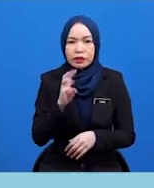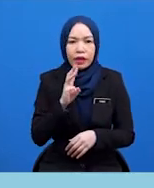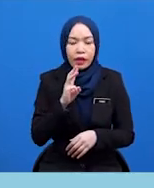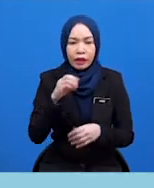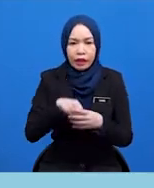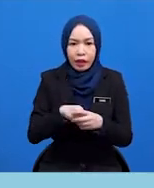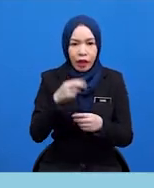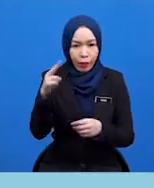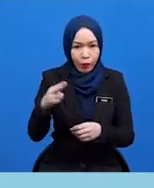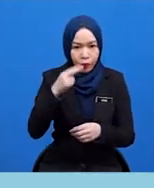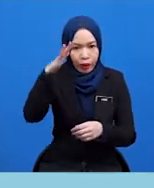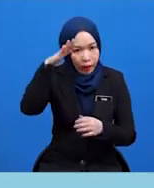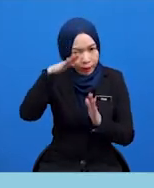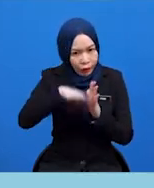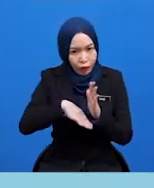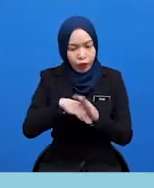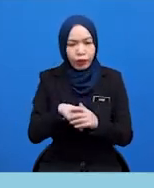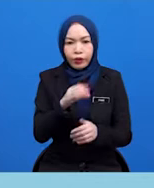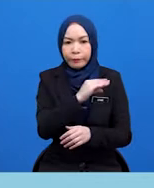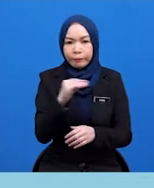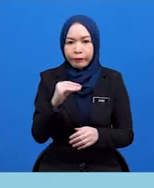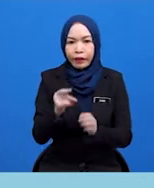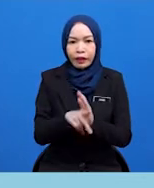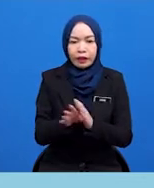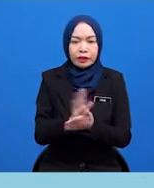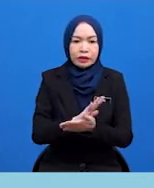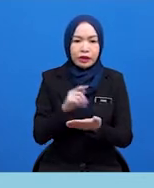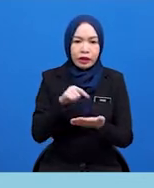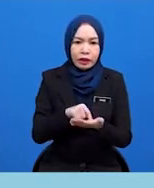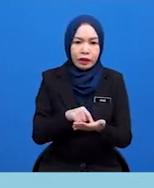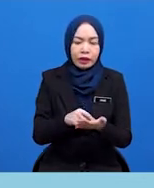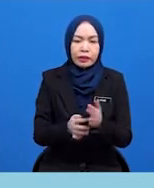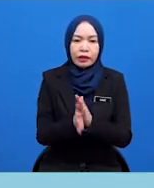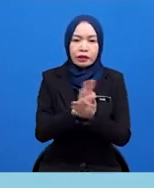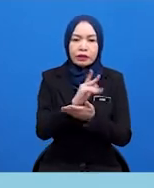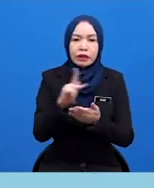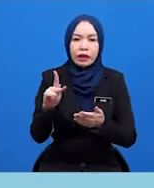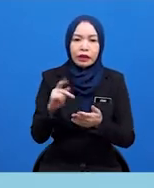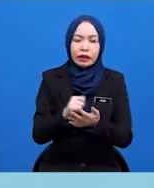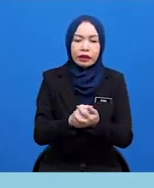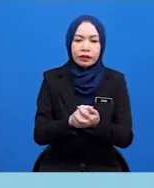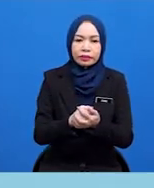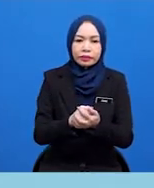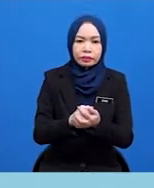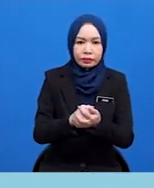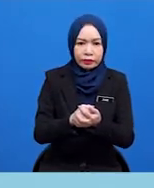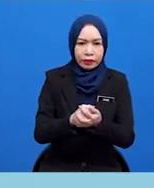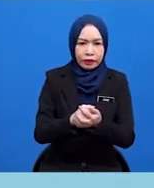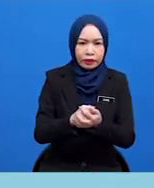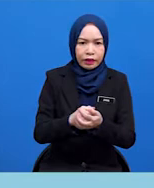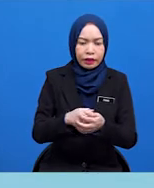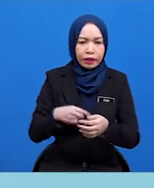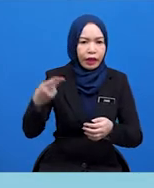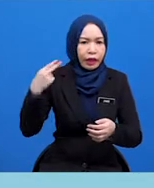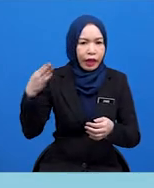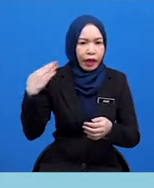menjadi kering kerana persekitaran fizikal terdedah kepada bahangan matahari secara langsung tanpa ditapis